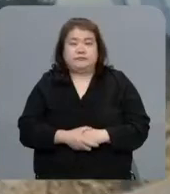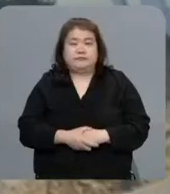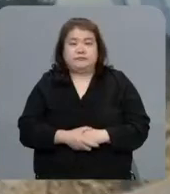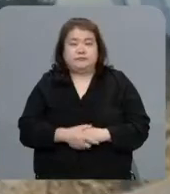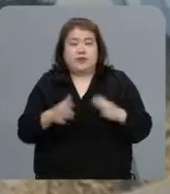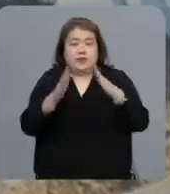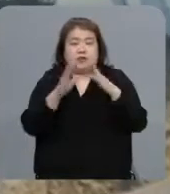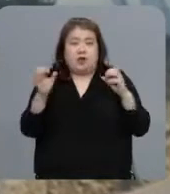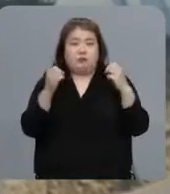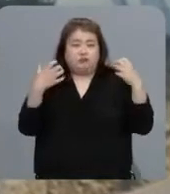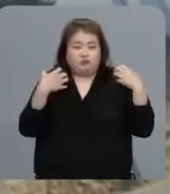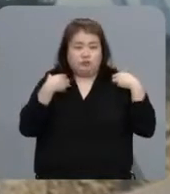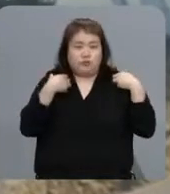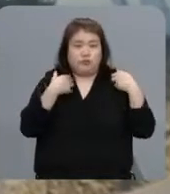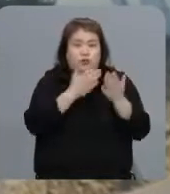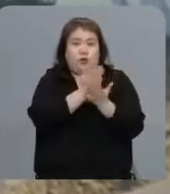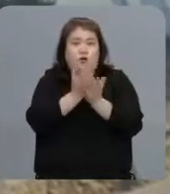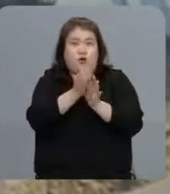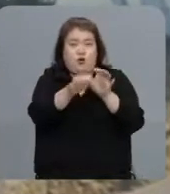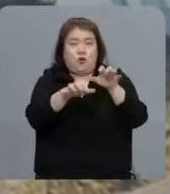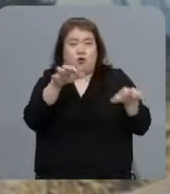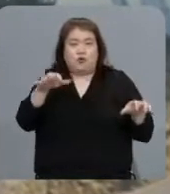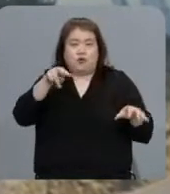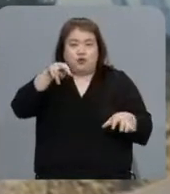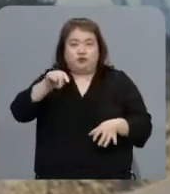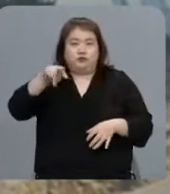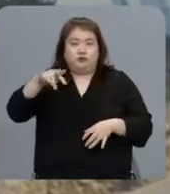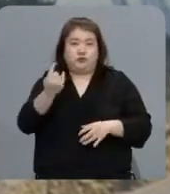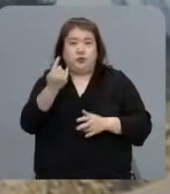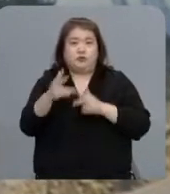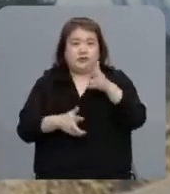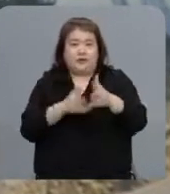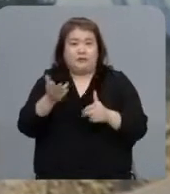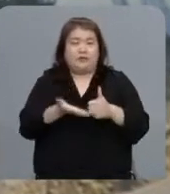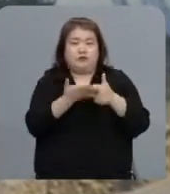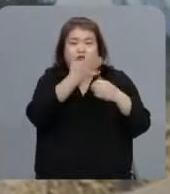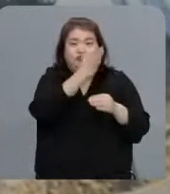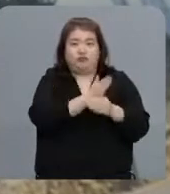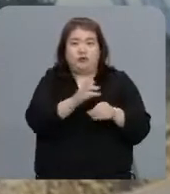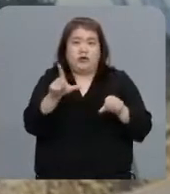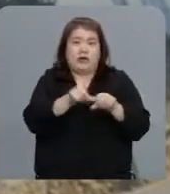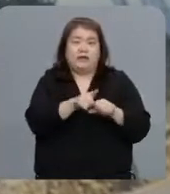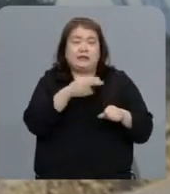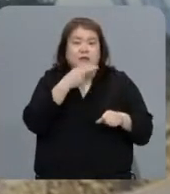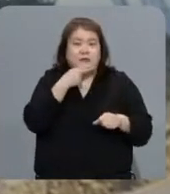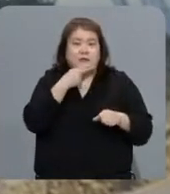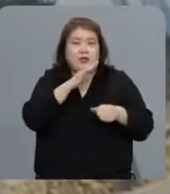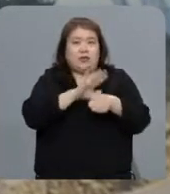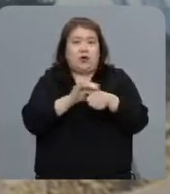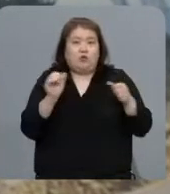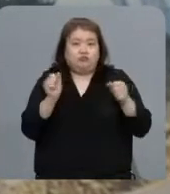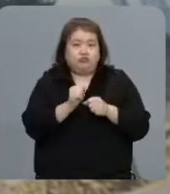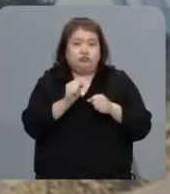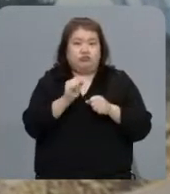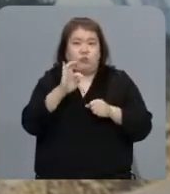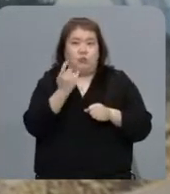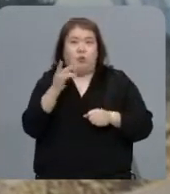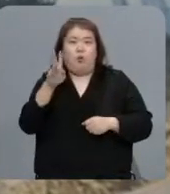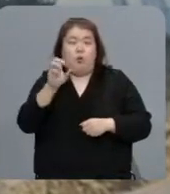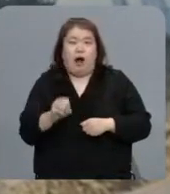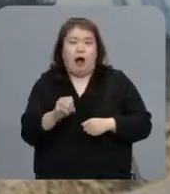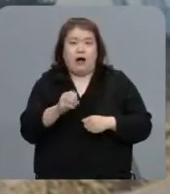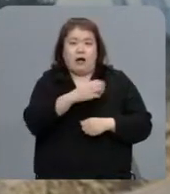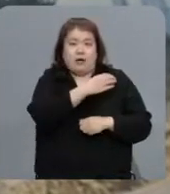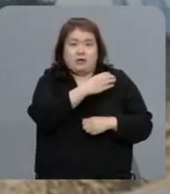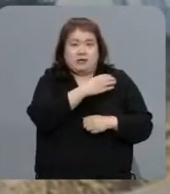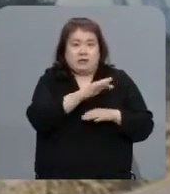쥬얼 업계를 비롯해 여러 지역에서 수소 산업을 키우고 있는데요 도시가스가 공급되지 않는 경북 포항 읍면지역 마을의 수소